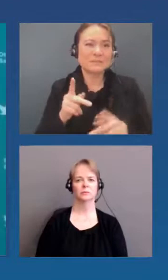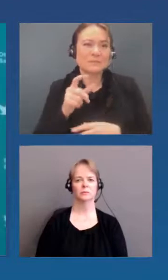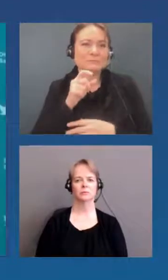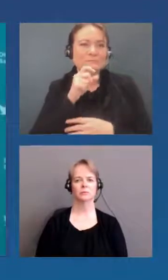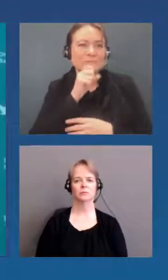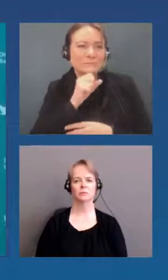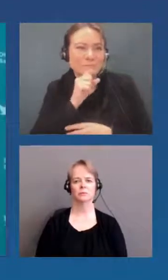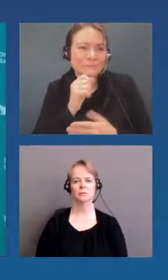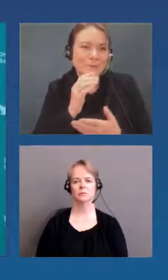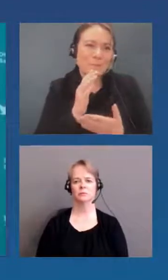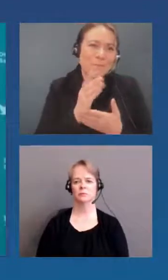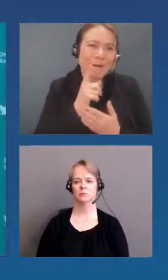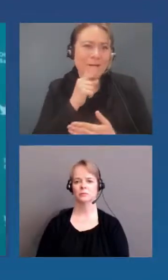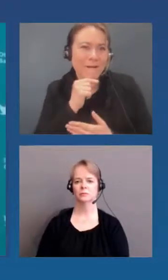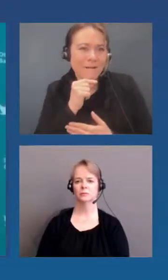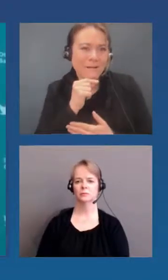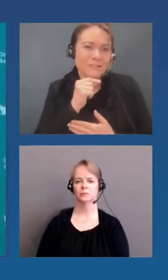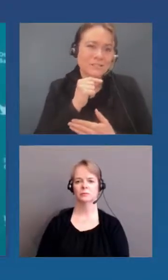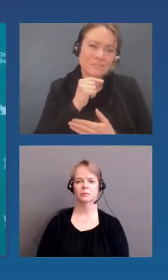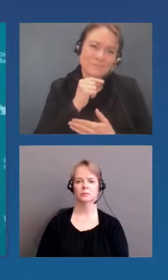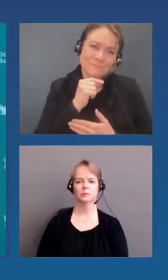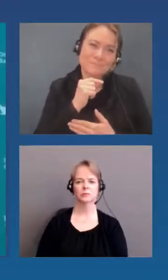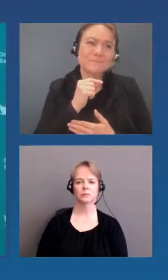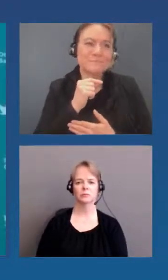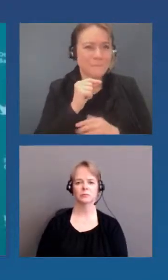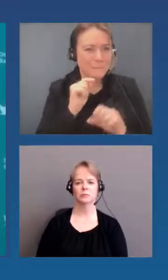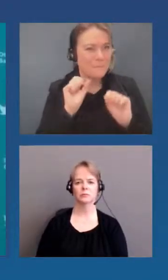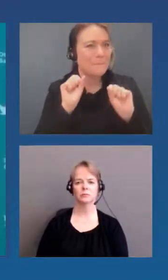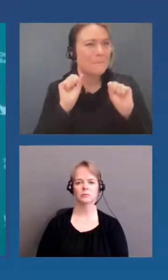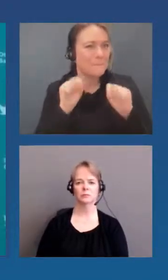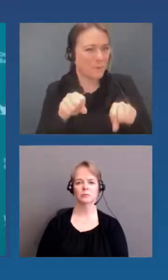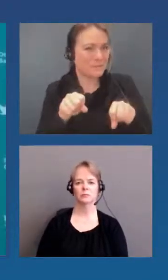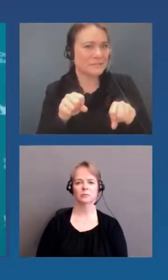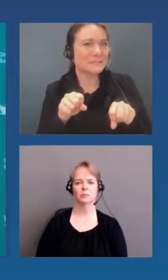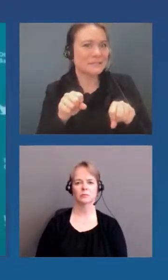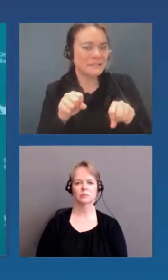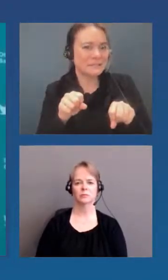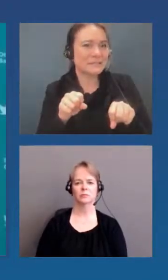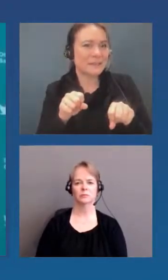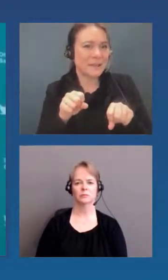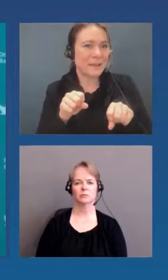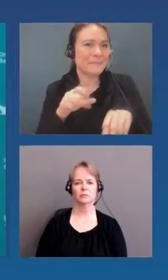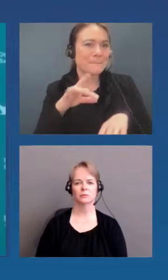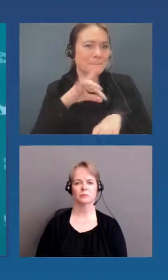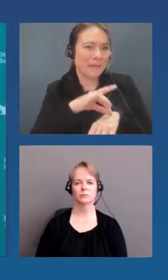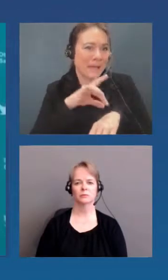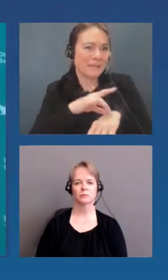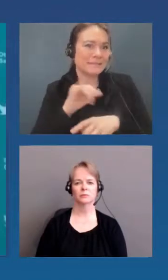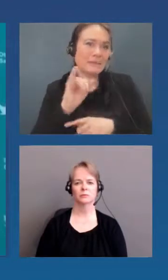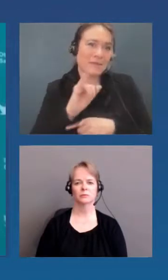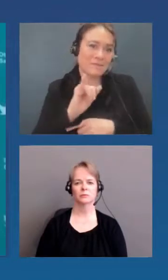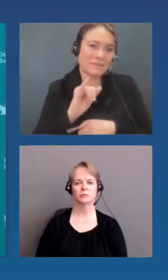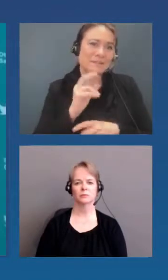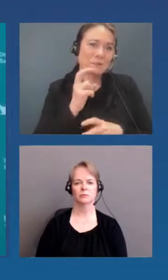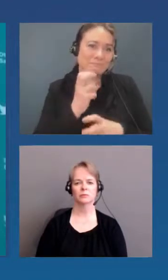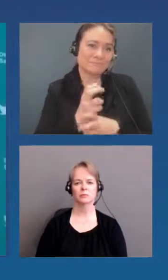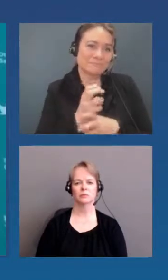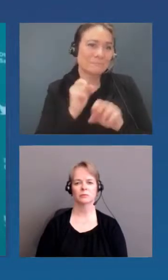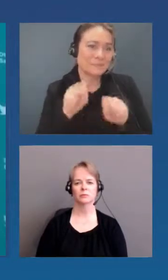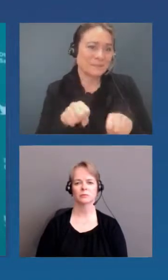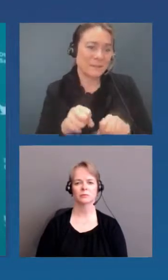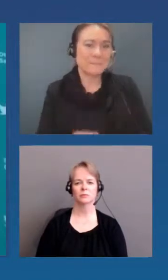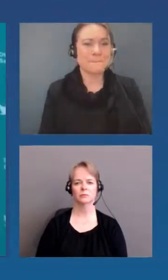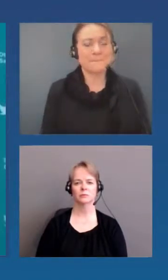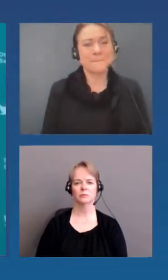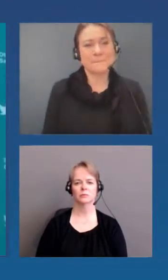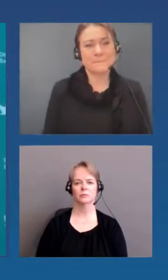plus, c'est aussi possible d'avoir une maladie, une infection sévère. Il y a des gens dans les